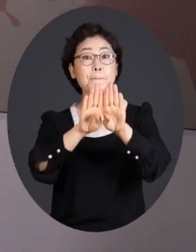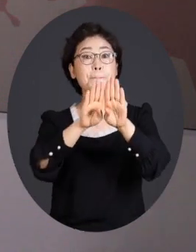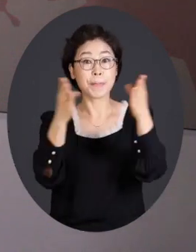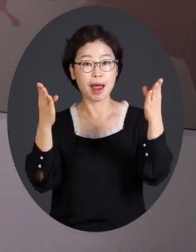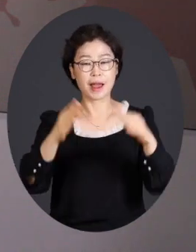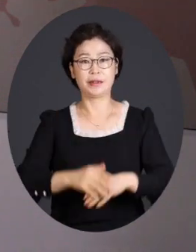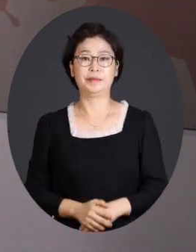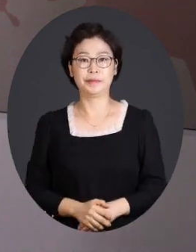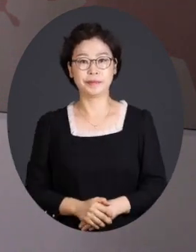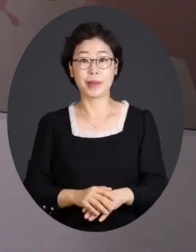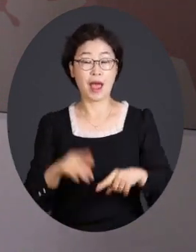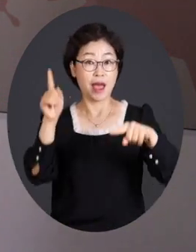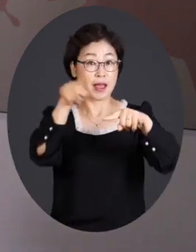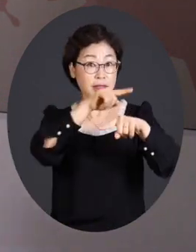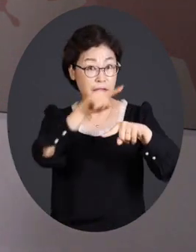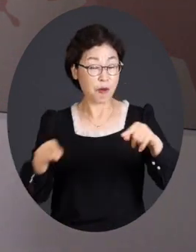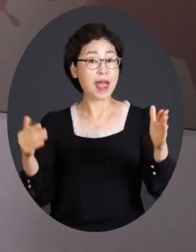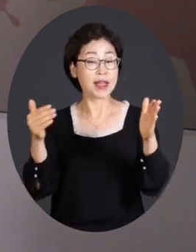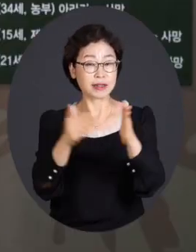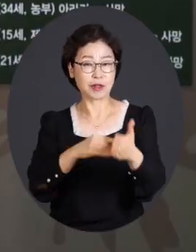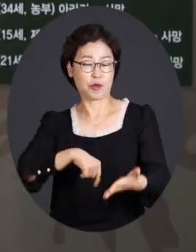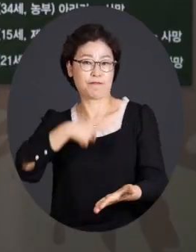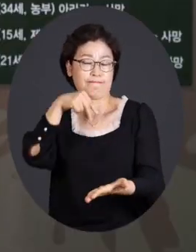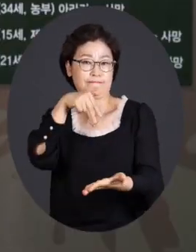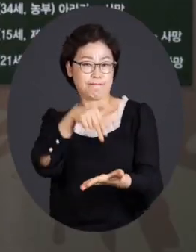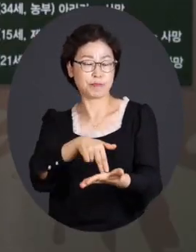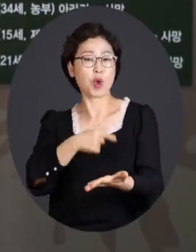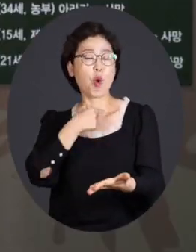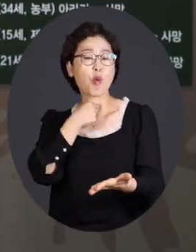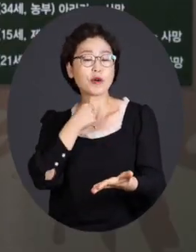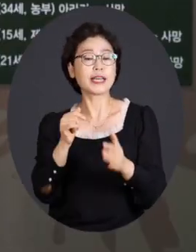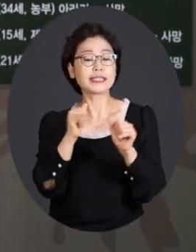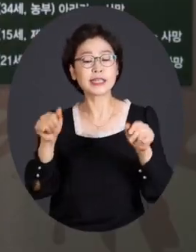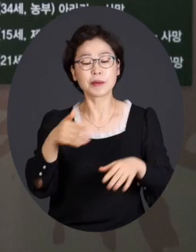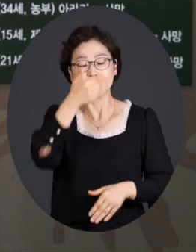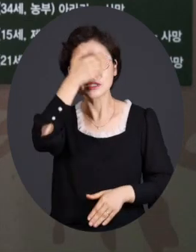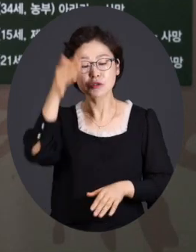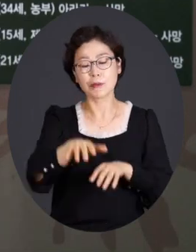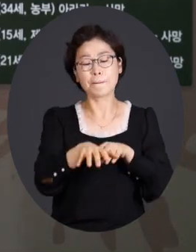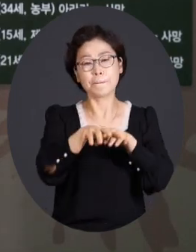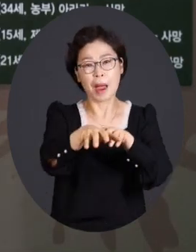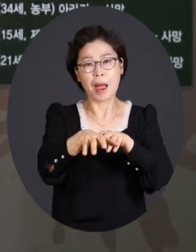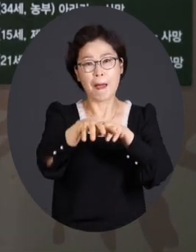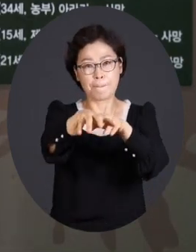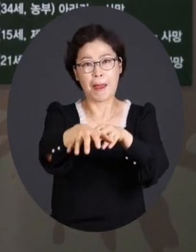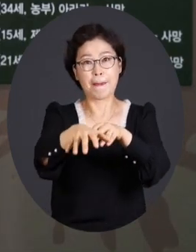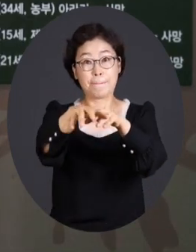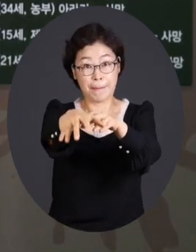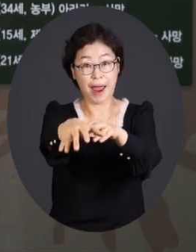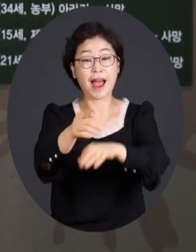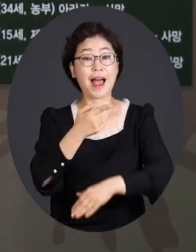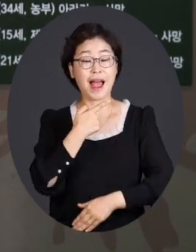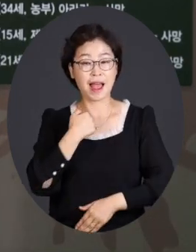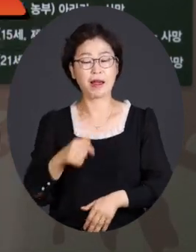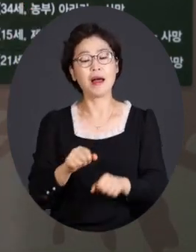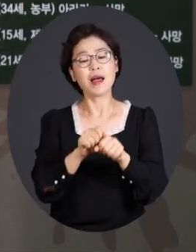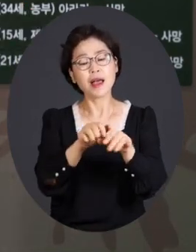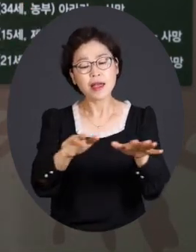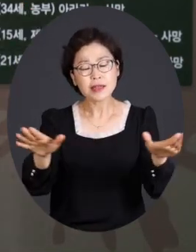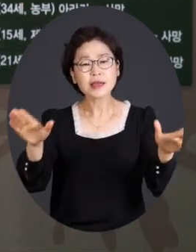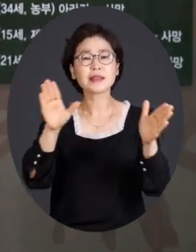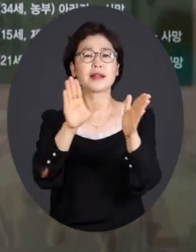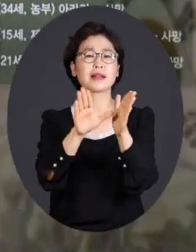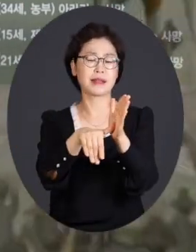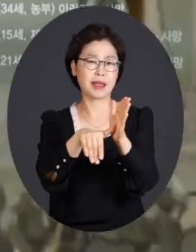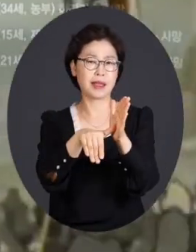후 이 자주 독립을 촉구하는 가두 시위가 일부 청년들을 중심으로 진행되었는데요. 해산하는 과정에서